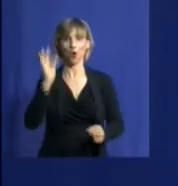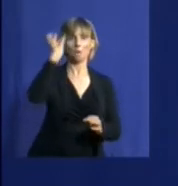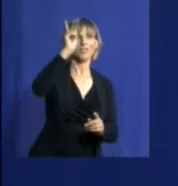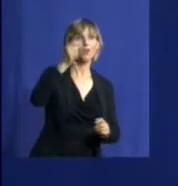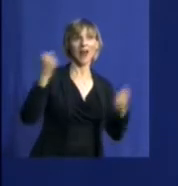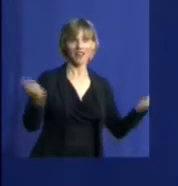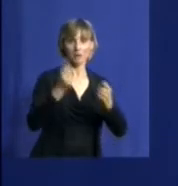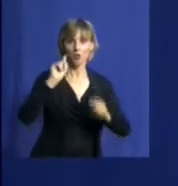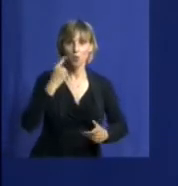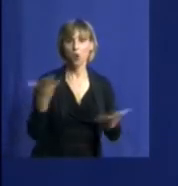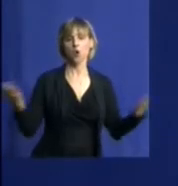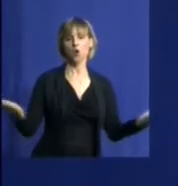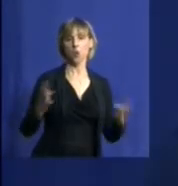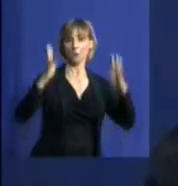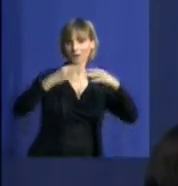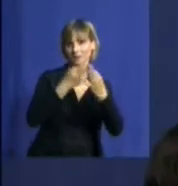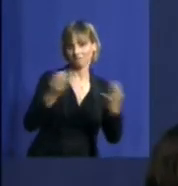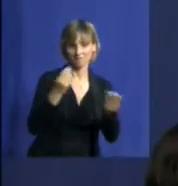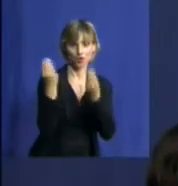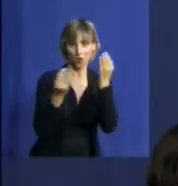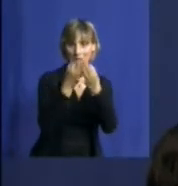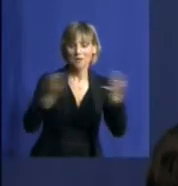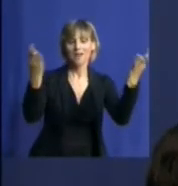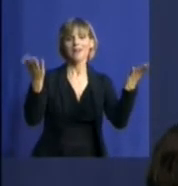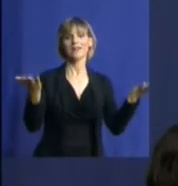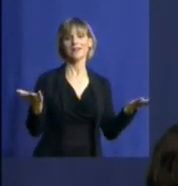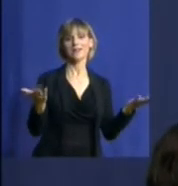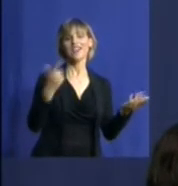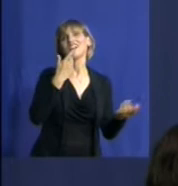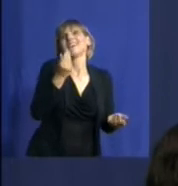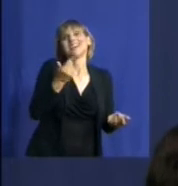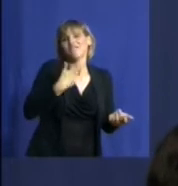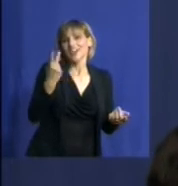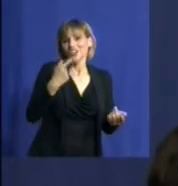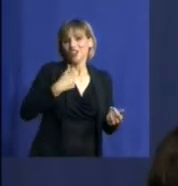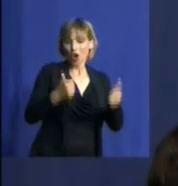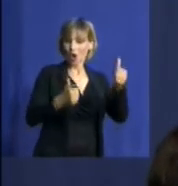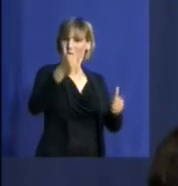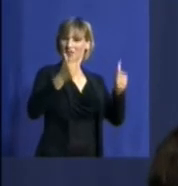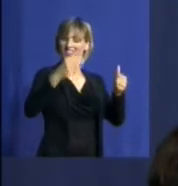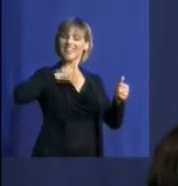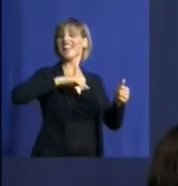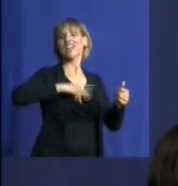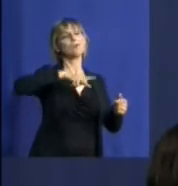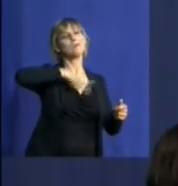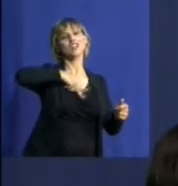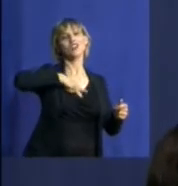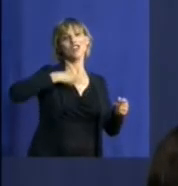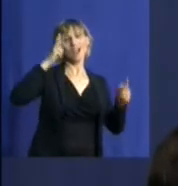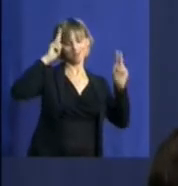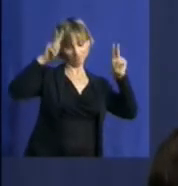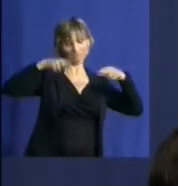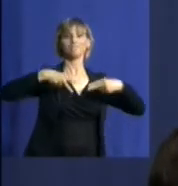buon qualsiasi cosa. Ho sempre avuto la competizione più nei miei confronti che non